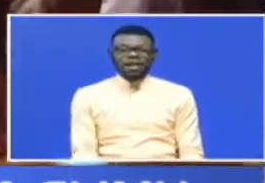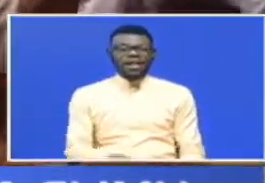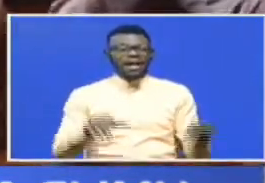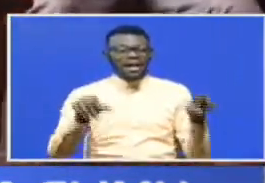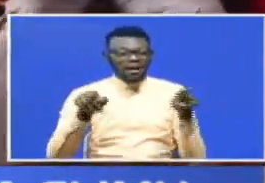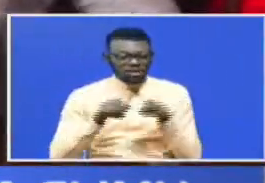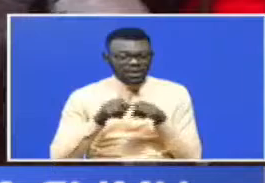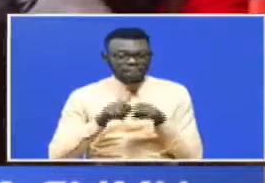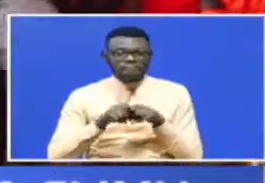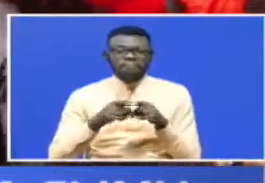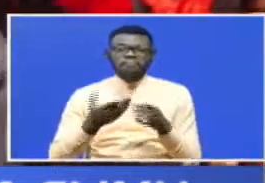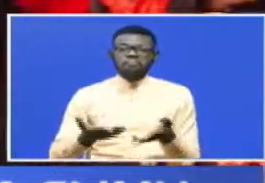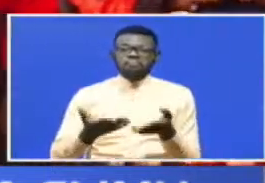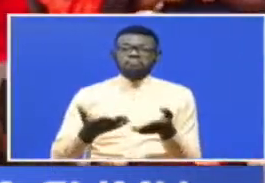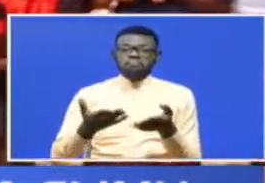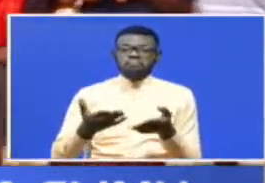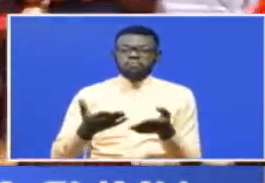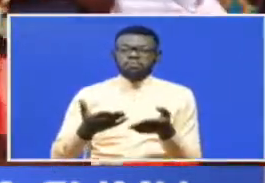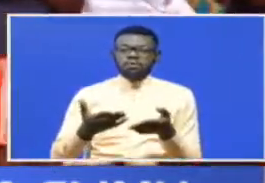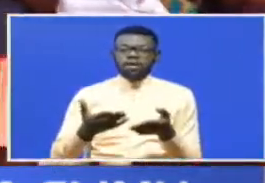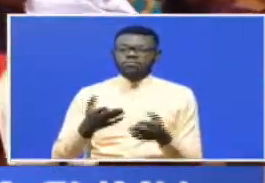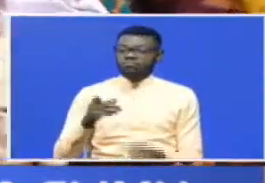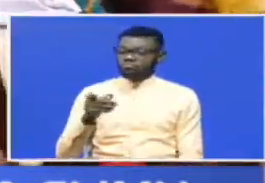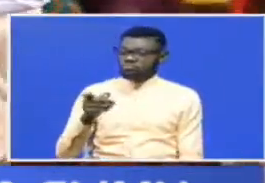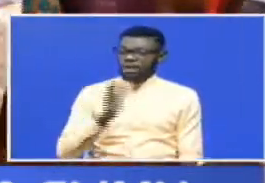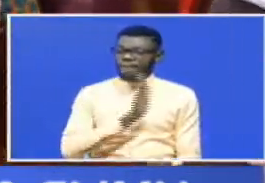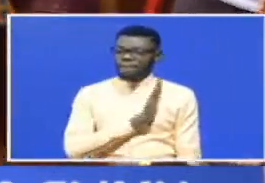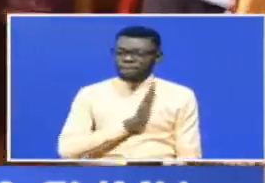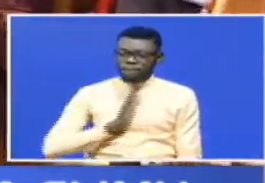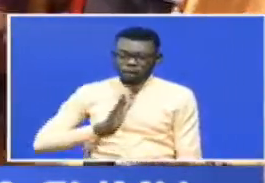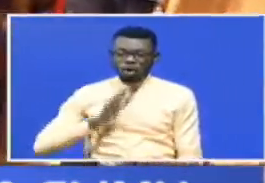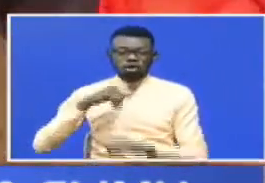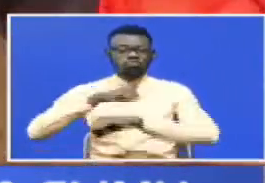Alafu ikaambiwa kwamba bodi ya shule